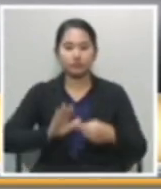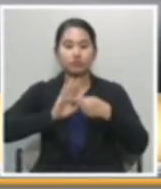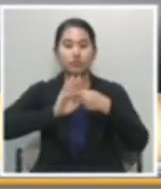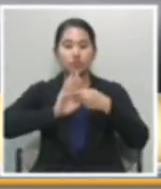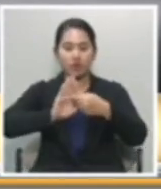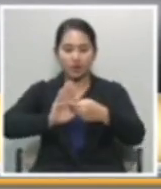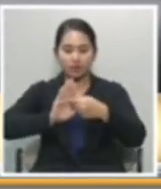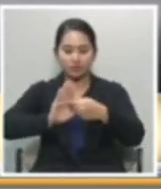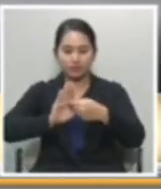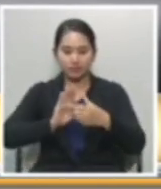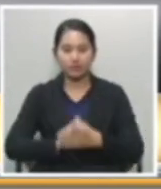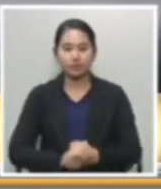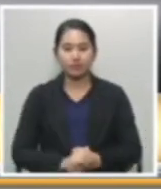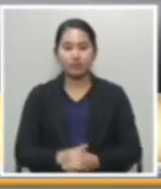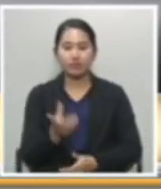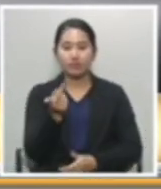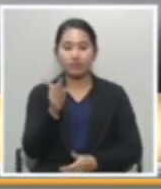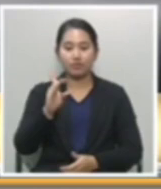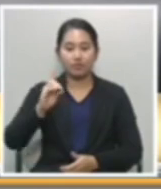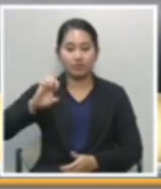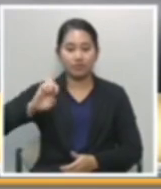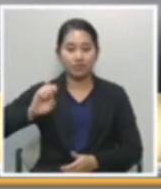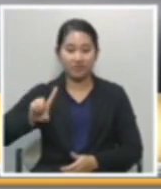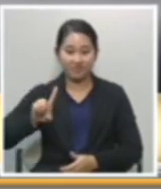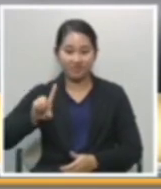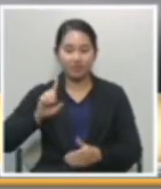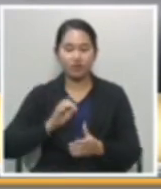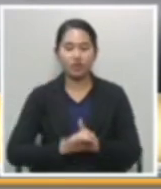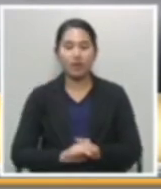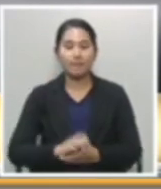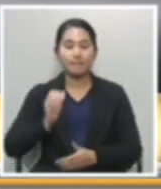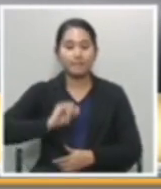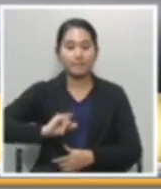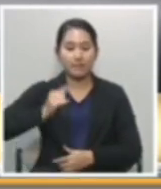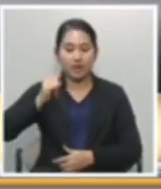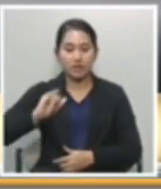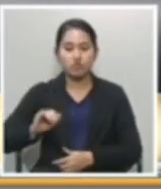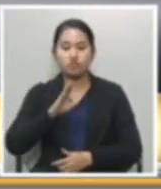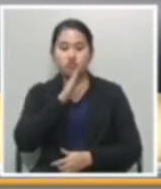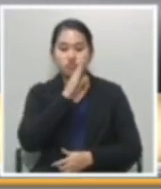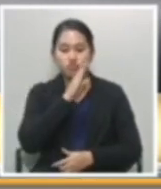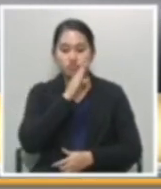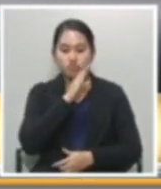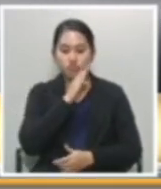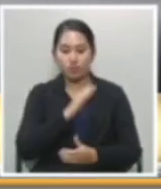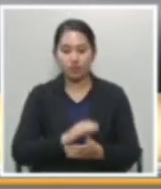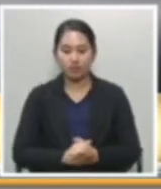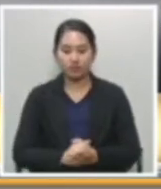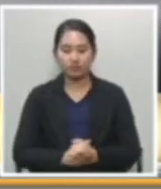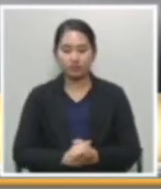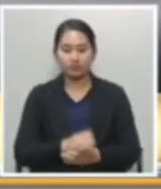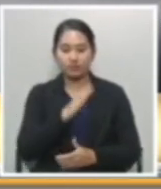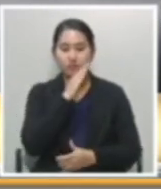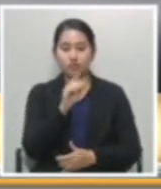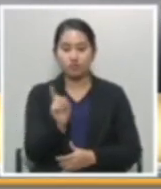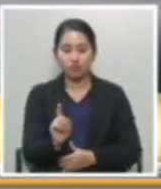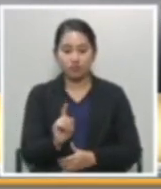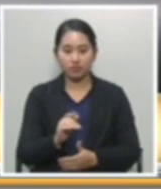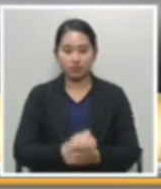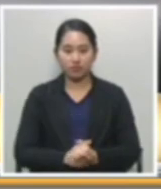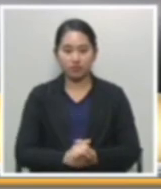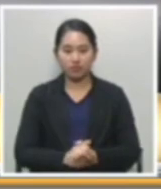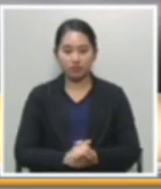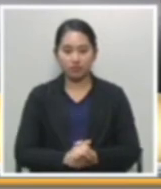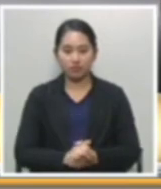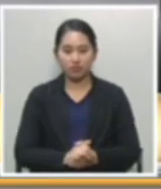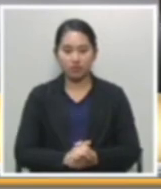กคดีความที่เกิดขึ้นบางพื้นที่สมมุติว่าเกิดขึ้นที่สอนเขตสอน